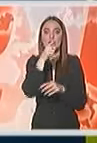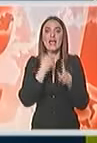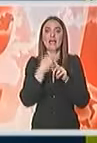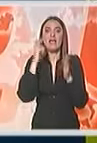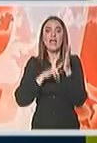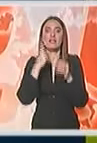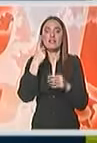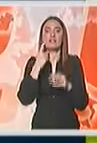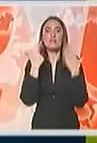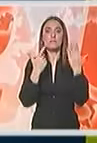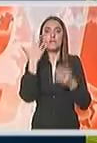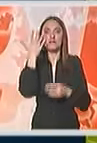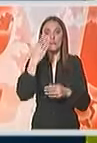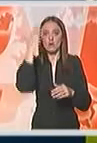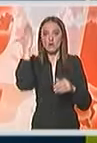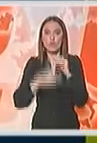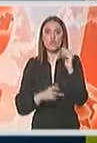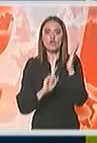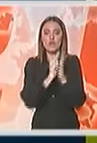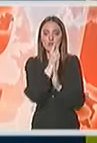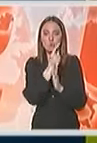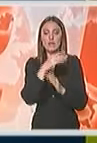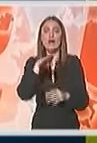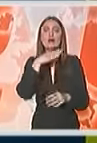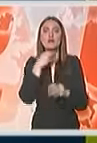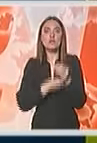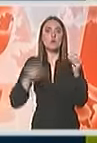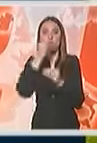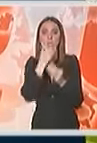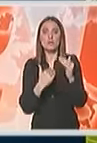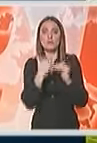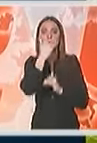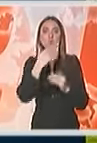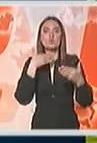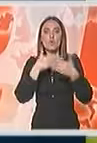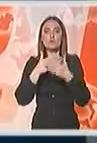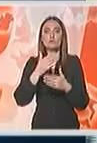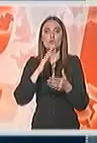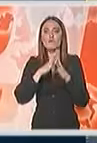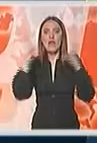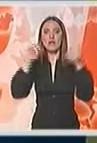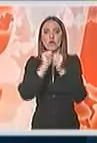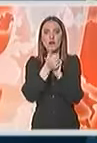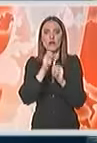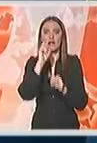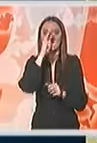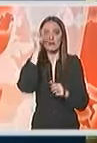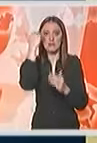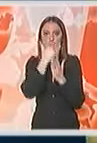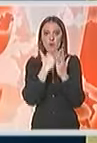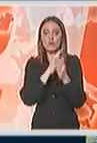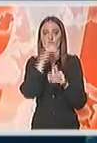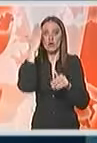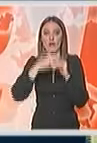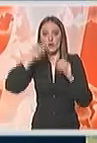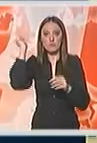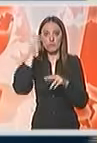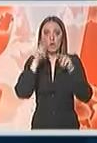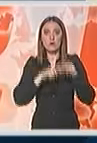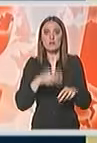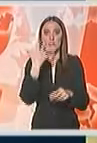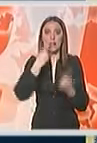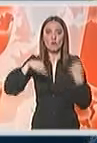u 75. postavio konačan rezultat. Glasgow je povećao prednost u odnosu na velikog rivala Celtic na 13 bodova, do kraja šampionata ostalo još